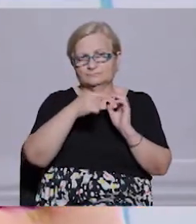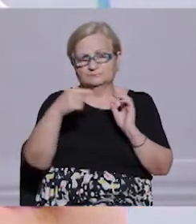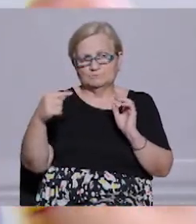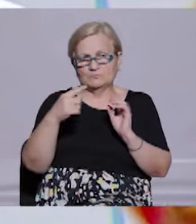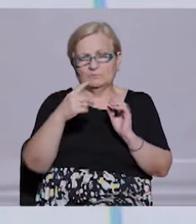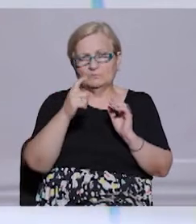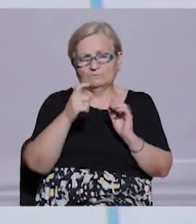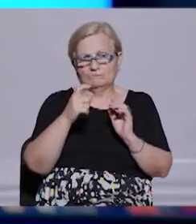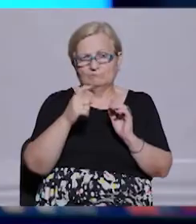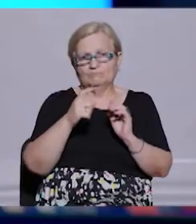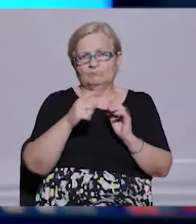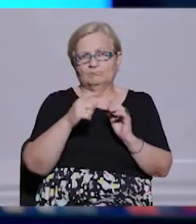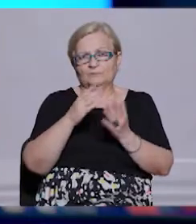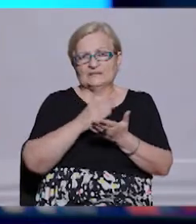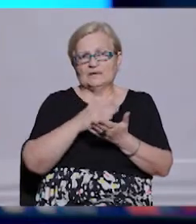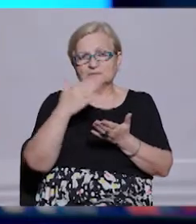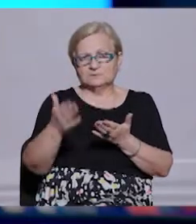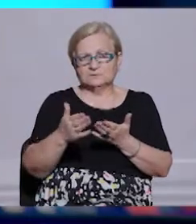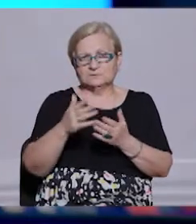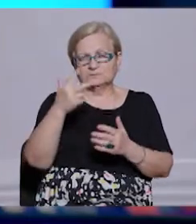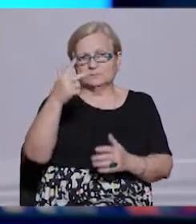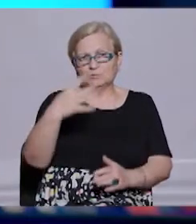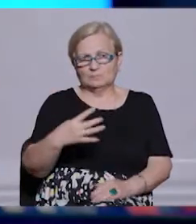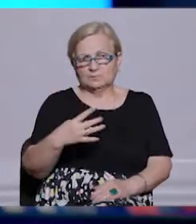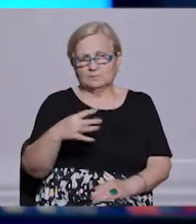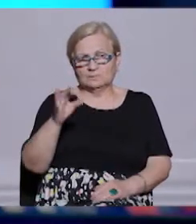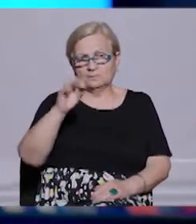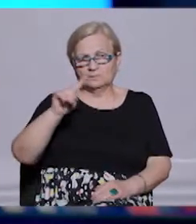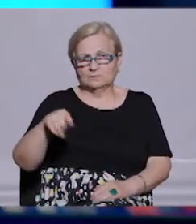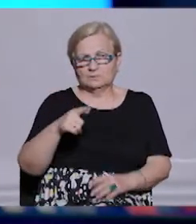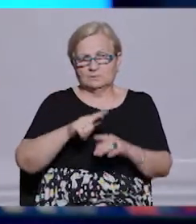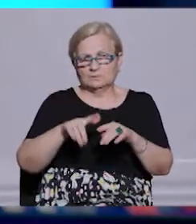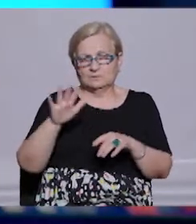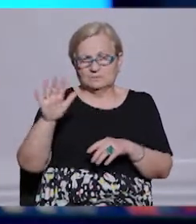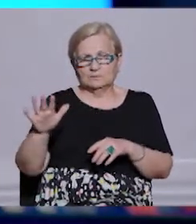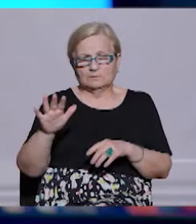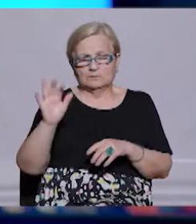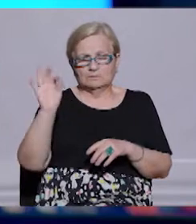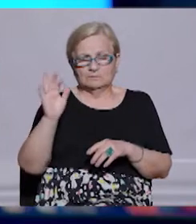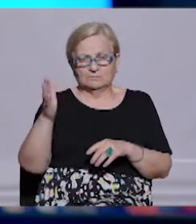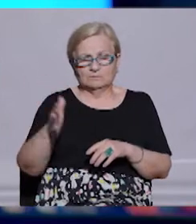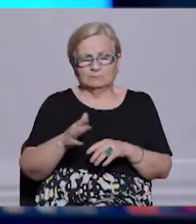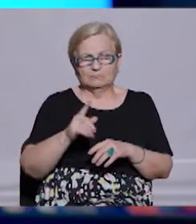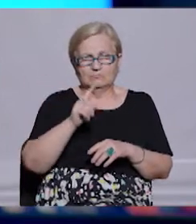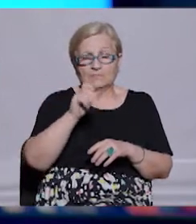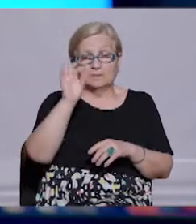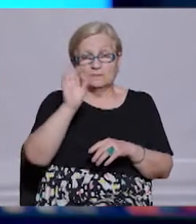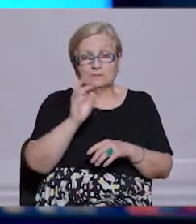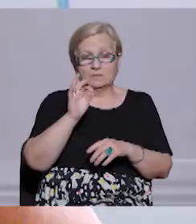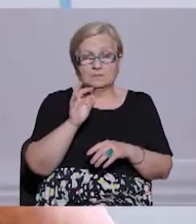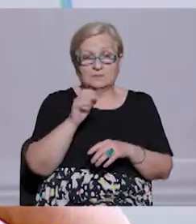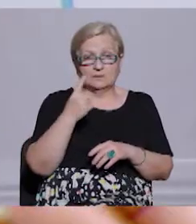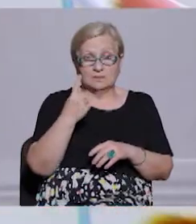75 მიასედი ნაწილი, რა 3/4-ის ტოლი, ან 0.75 მიასედი. 100%